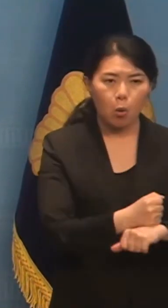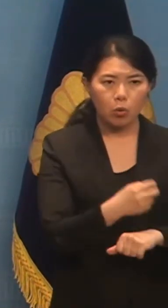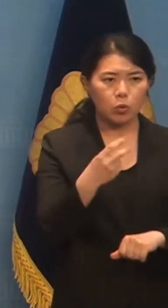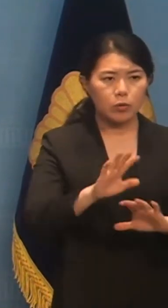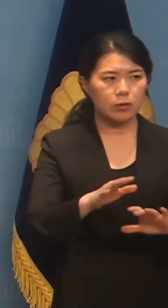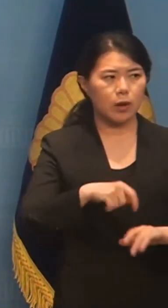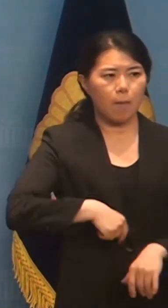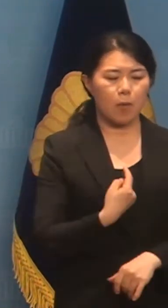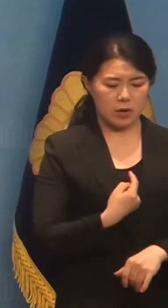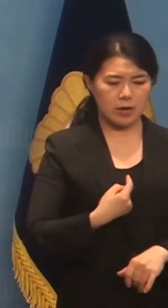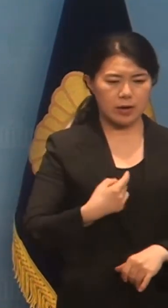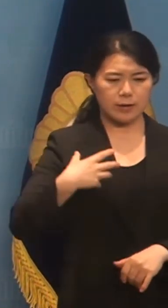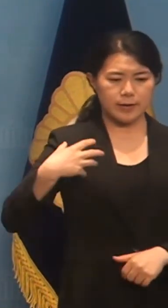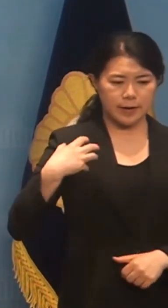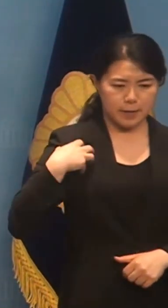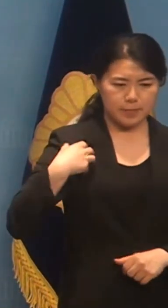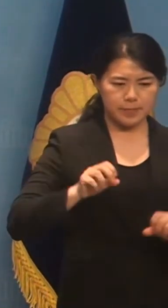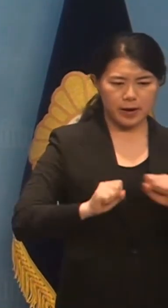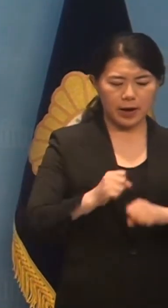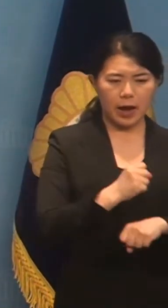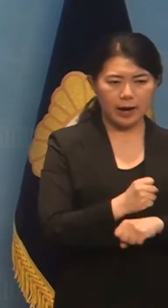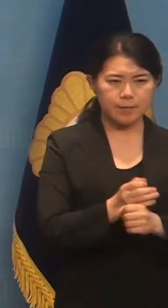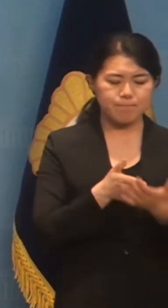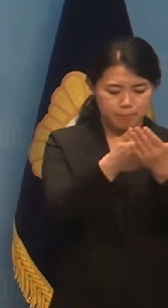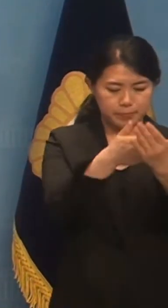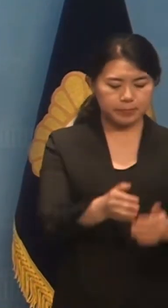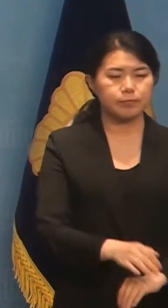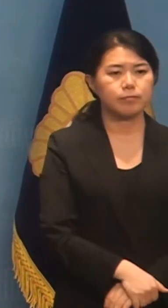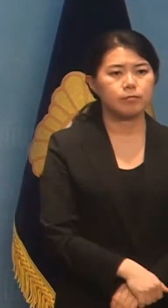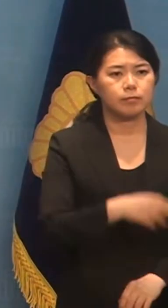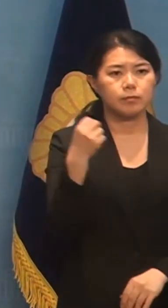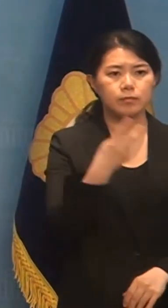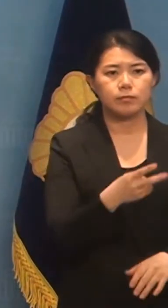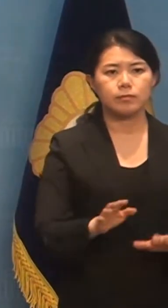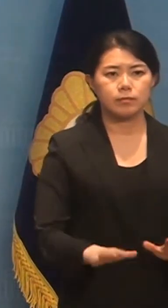본연의 자리로 돌아올 것을 강력히 촉구한다.